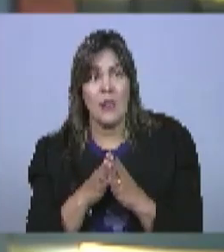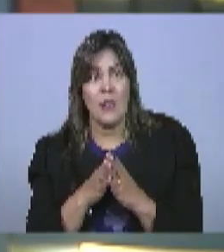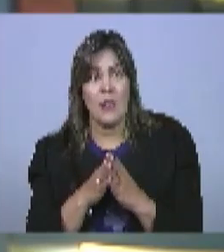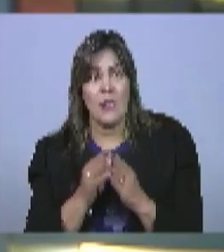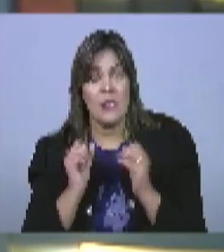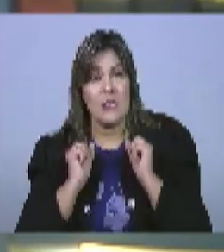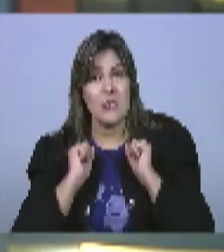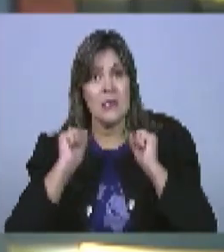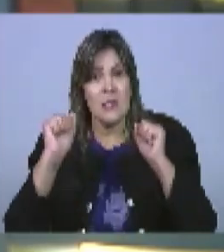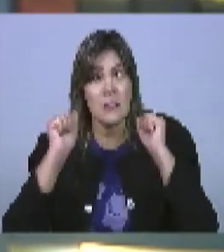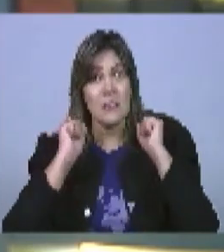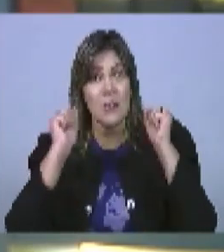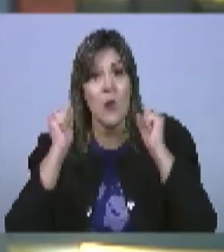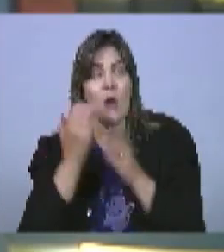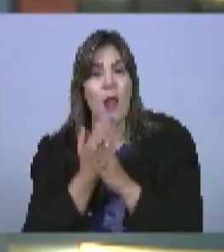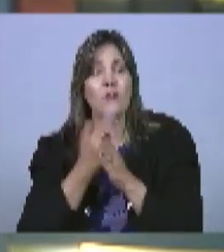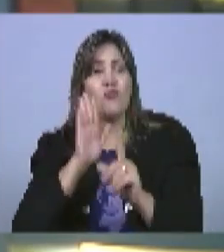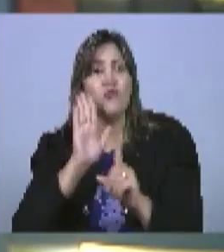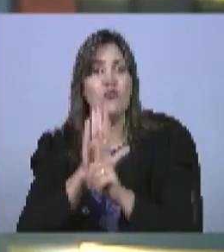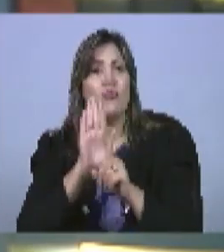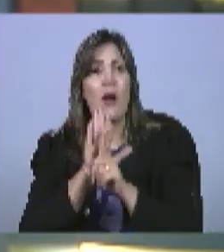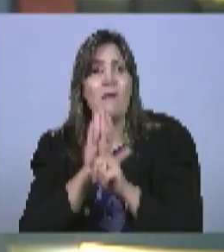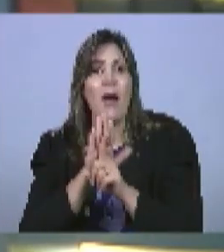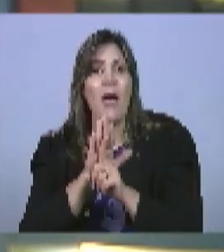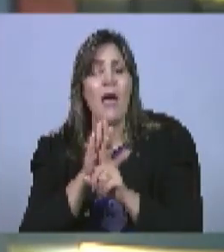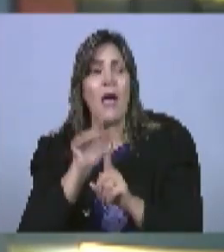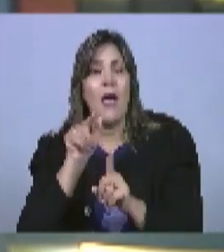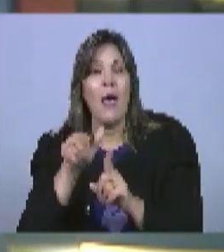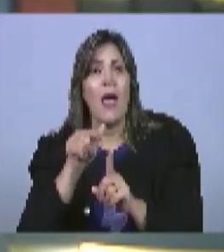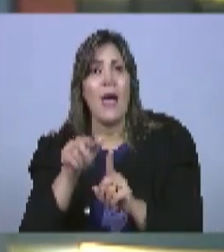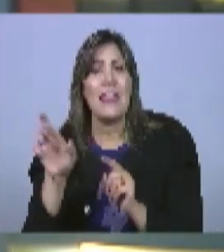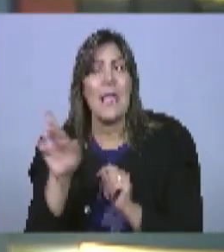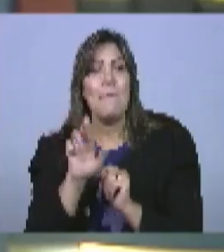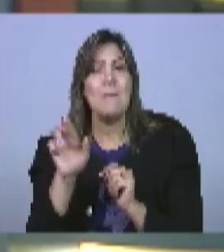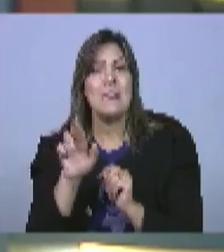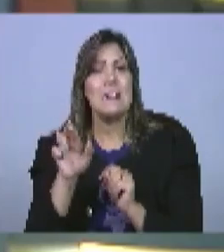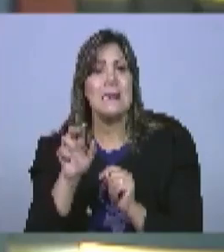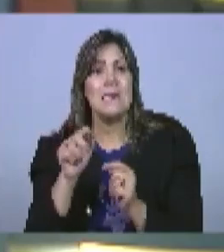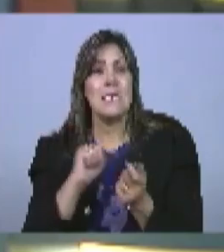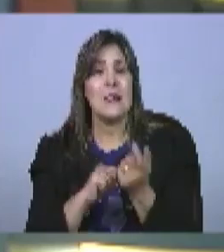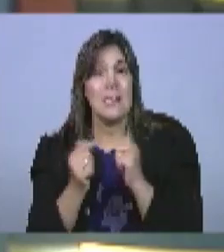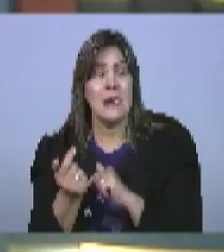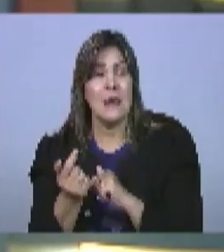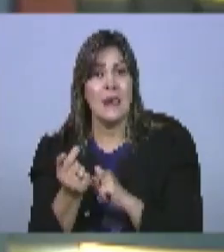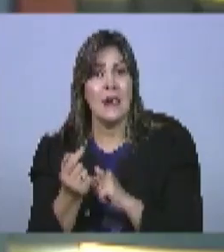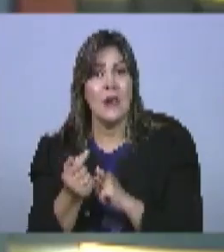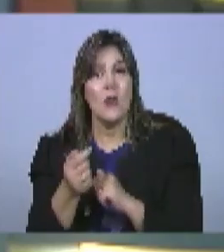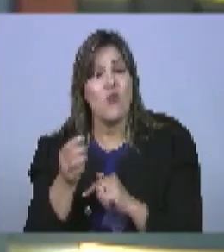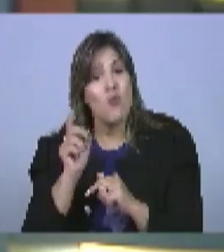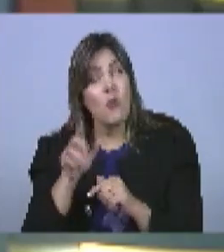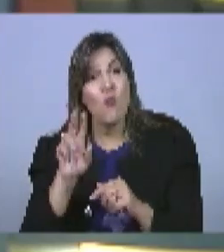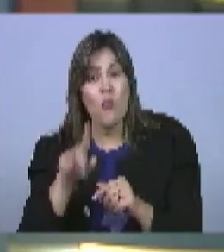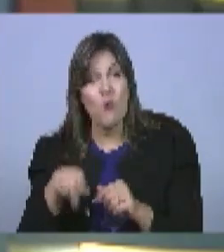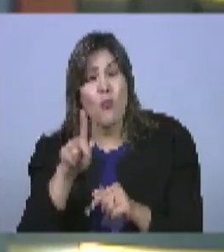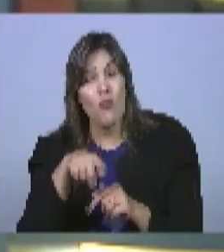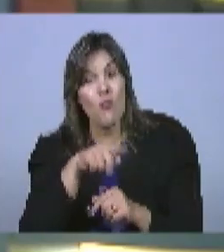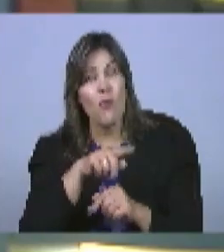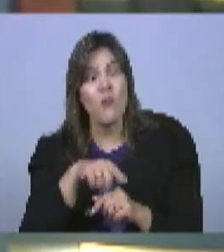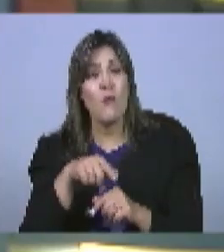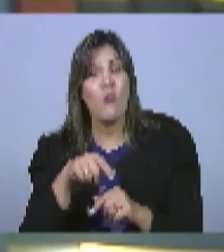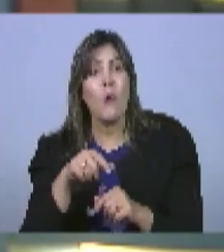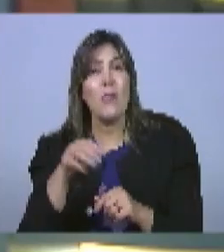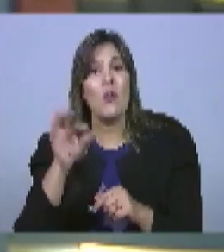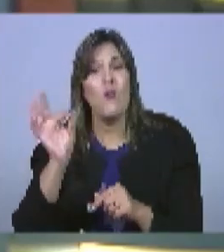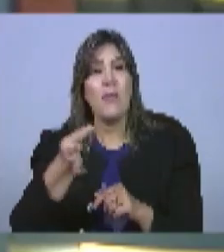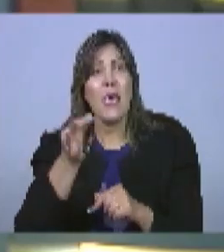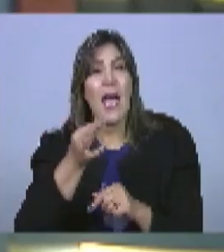والانتفاضه من اجل الدفاع عن السيد المسيح في حين الاساءه للمسيحيين انا اتذكر لو انا